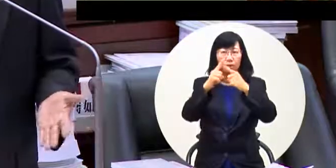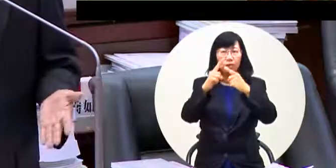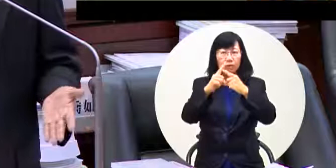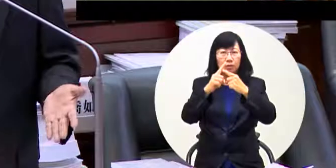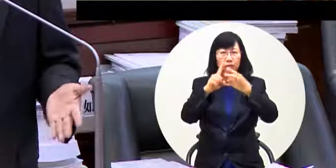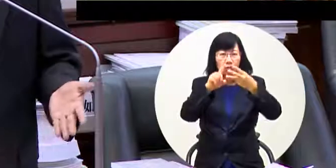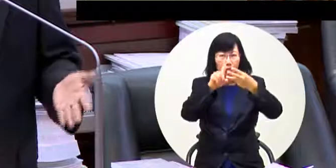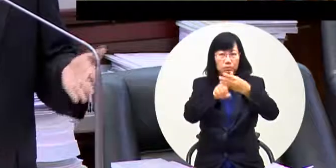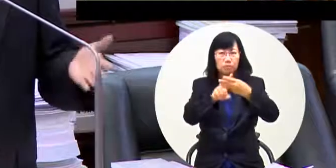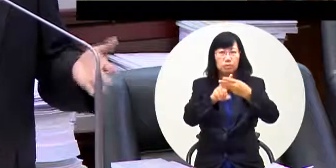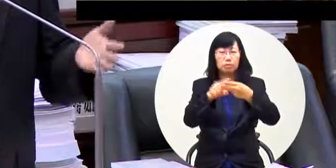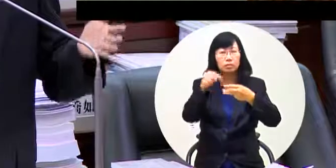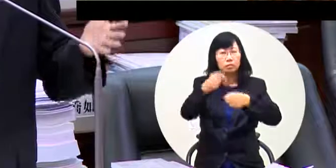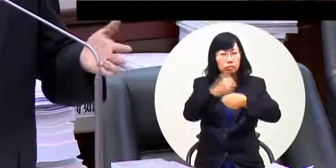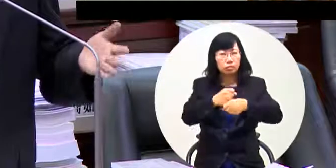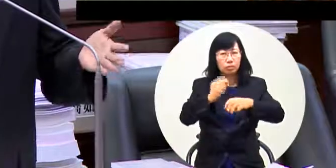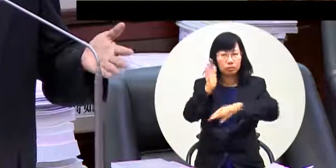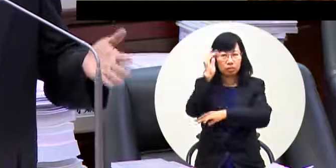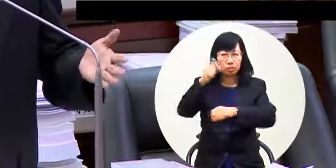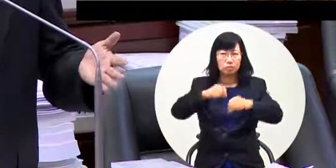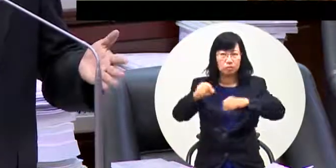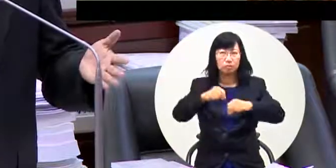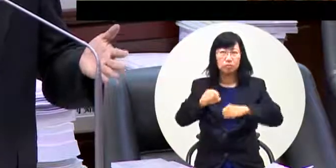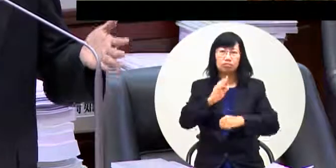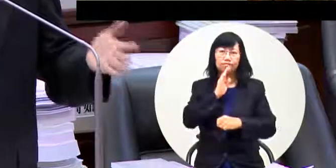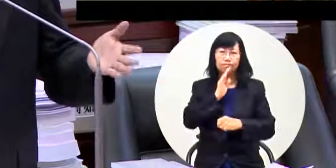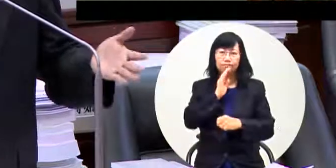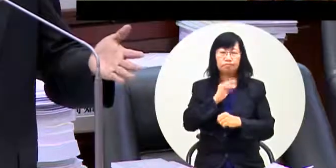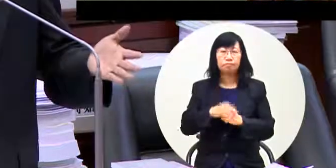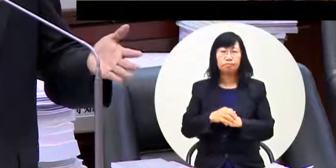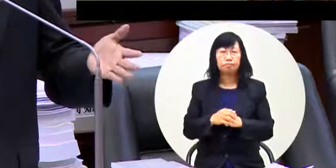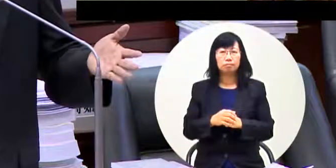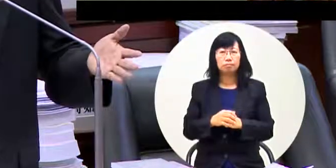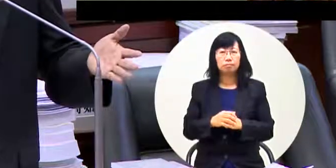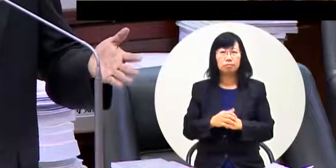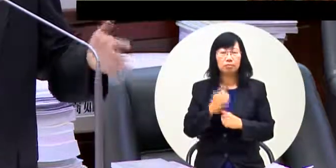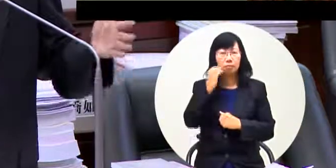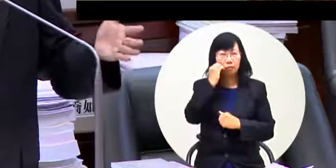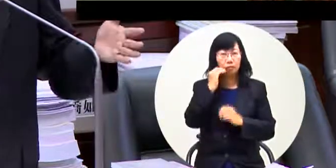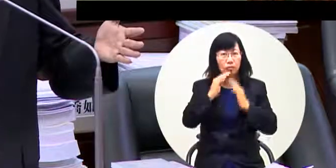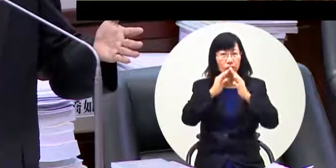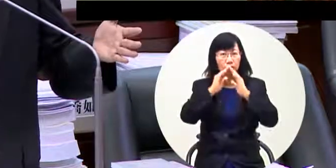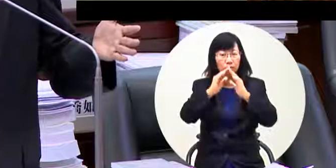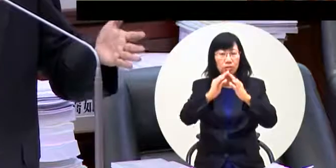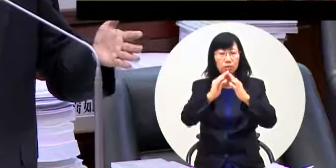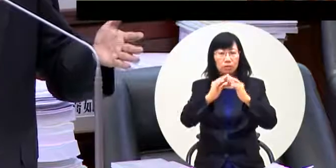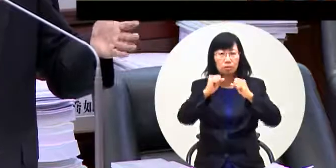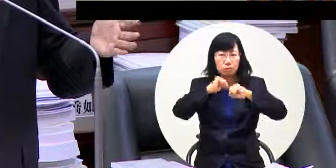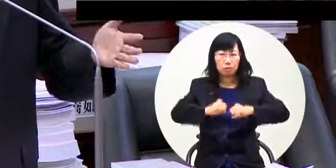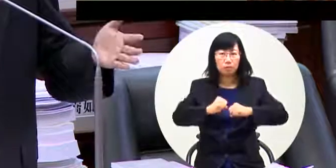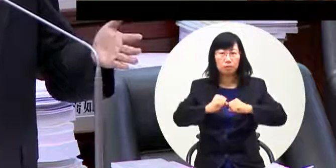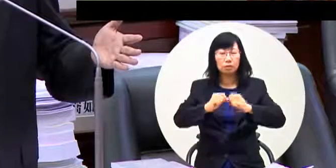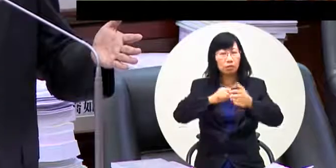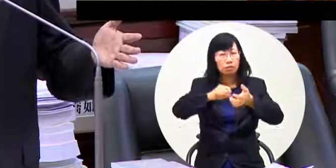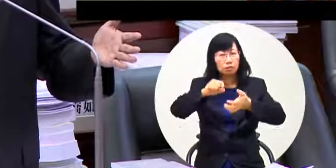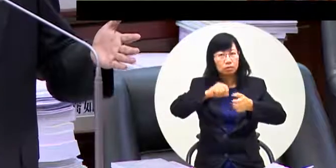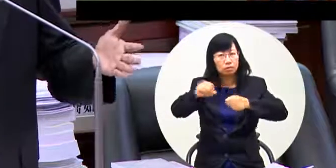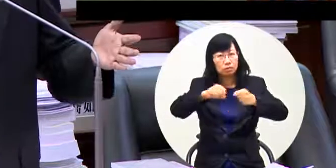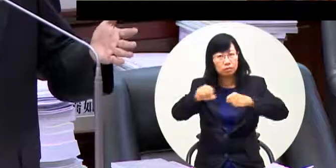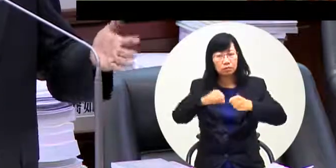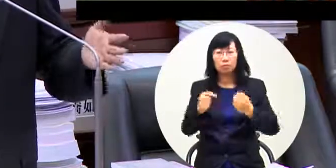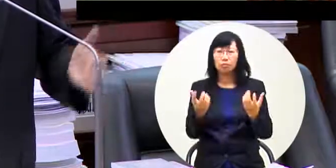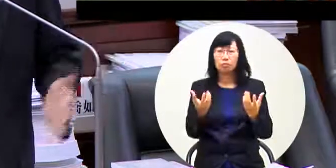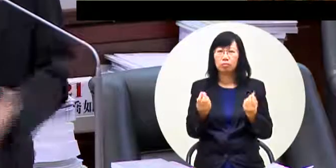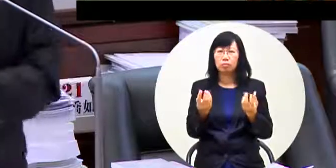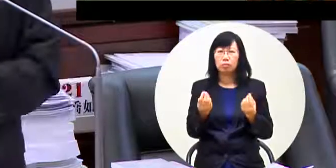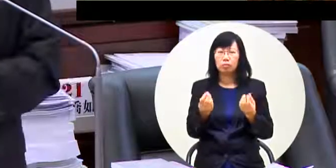个，我们没有一个城市健康的一个计划，没有一个现有的卫生局，我实